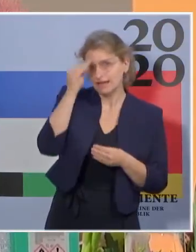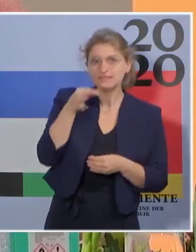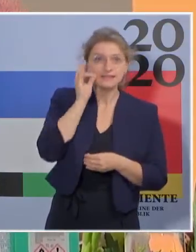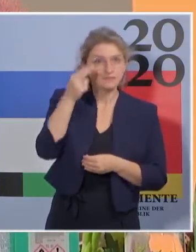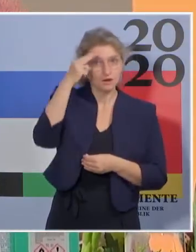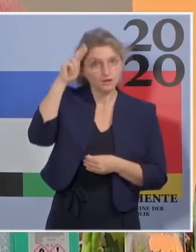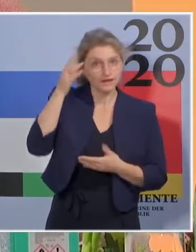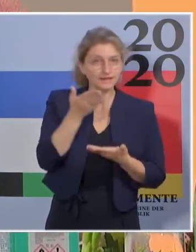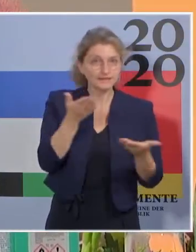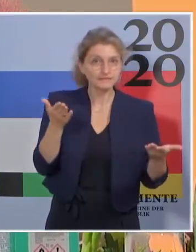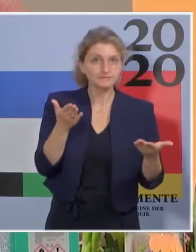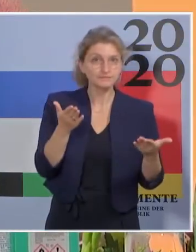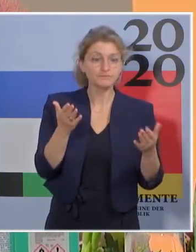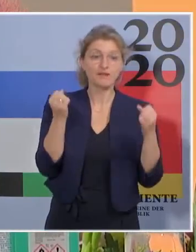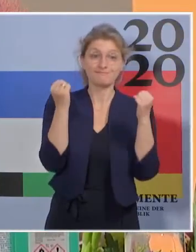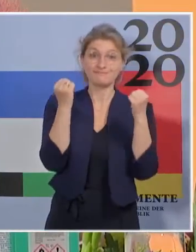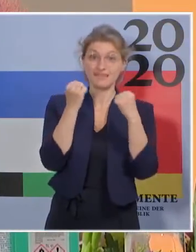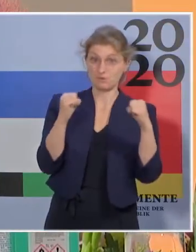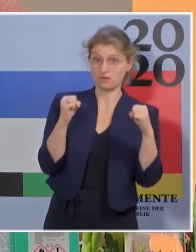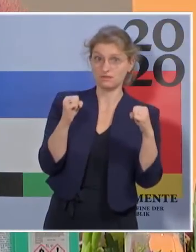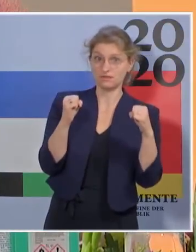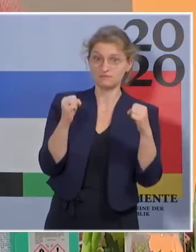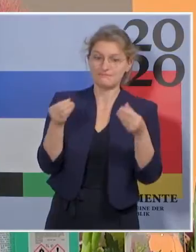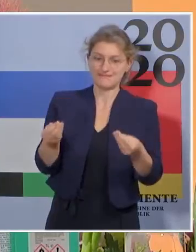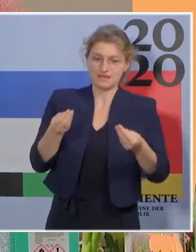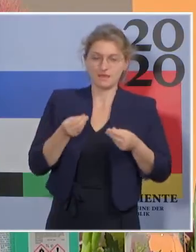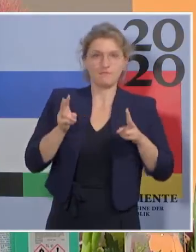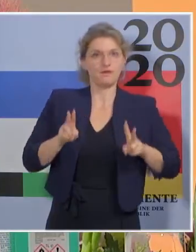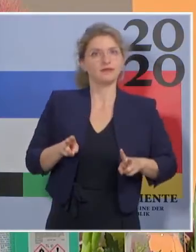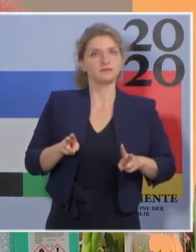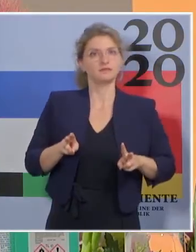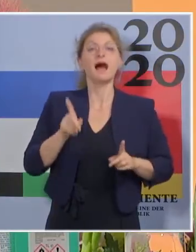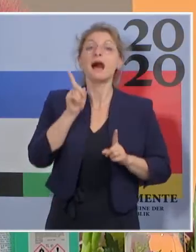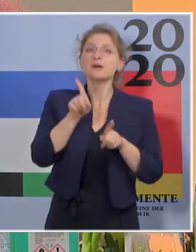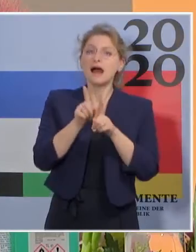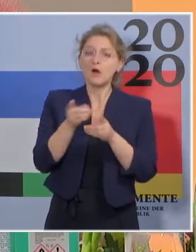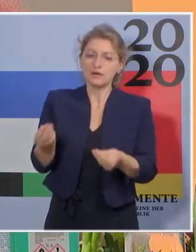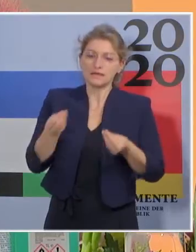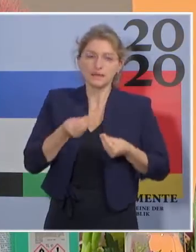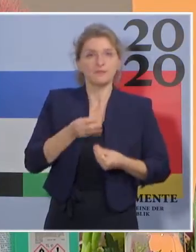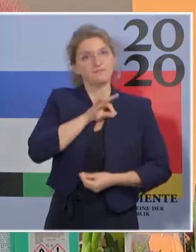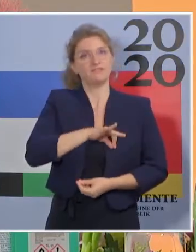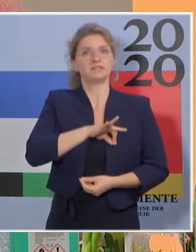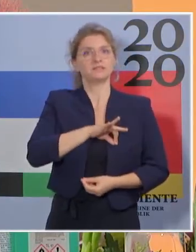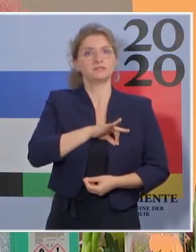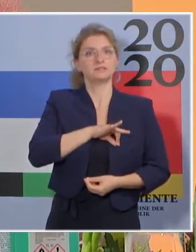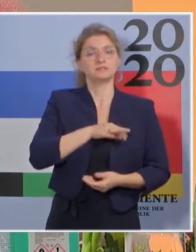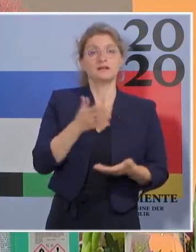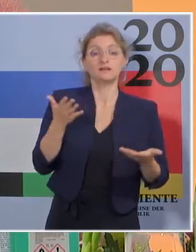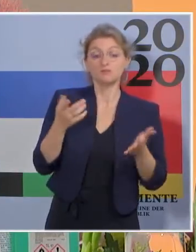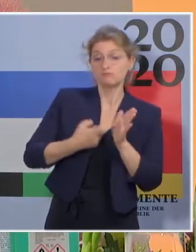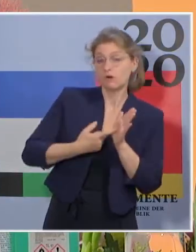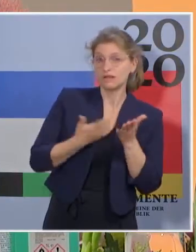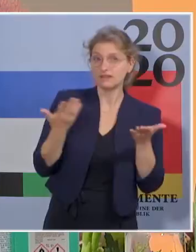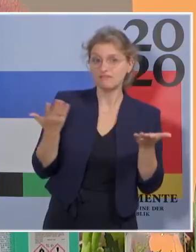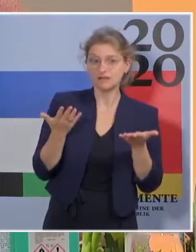Demokratie berechtigt, Demokratie verpflichtet aber auch und sie erfordert, dass wir die Freiheiten und